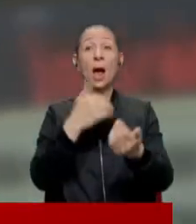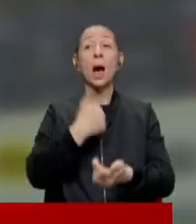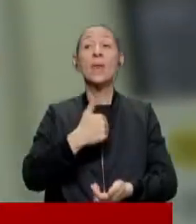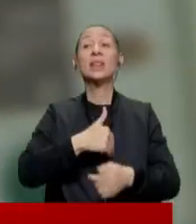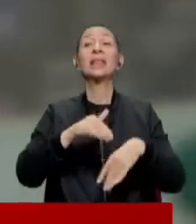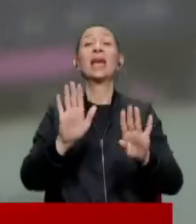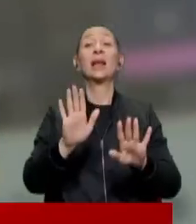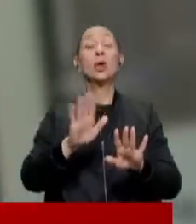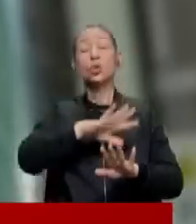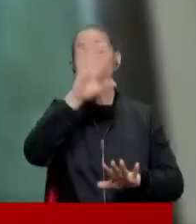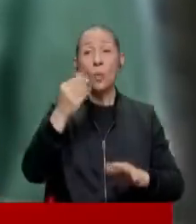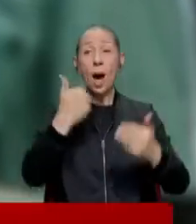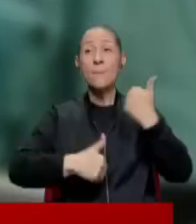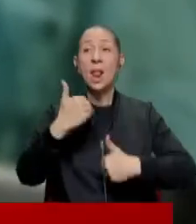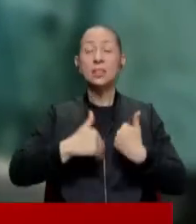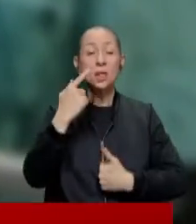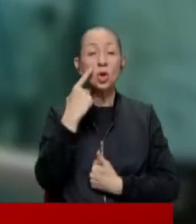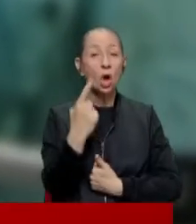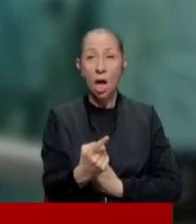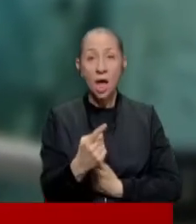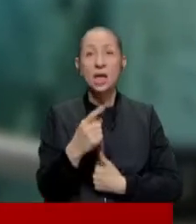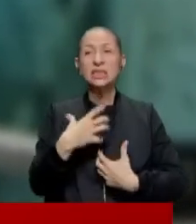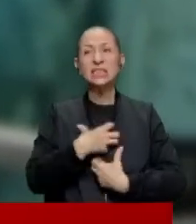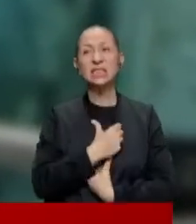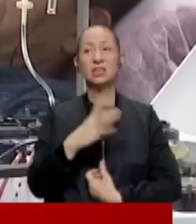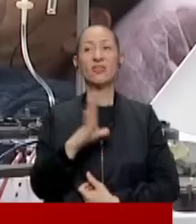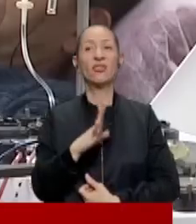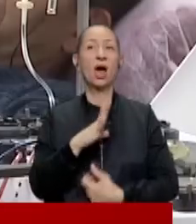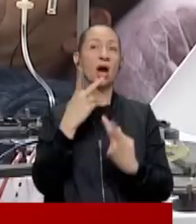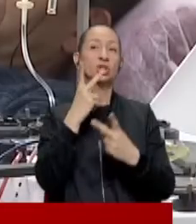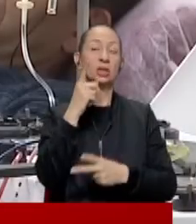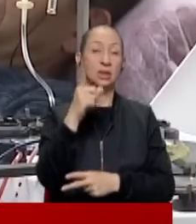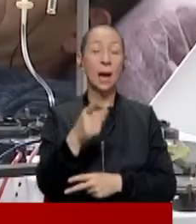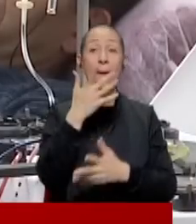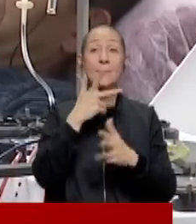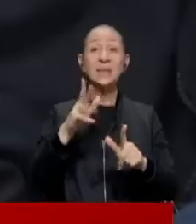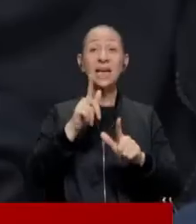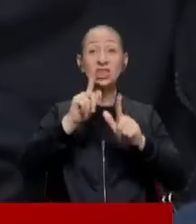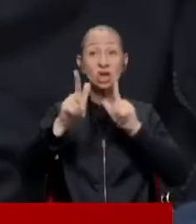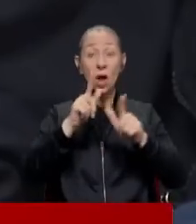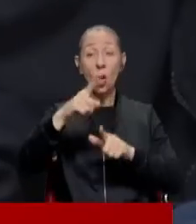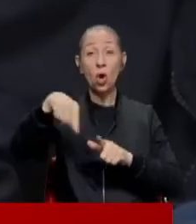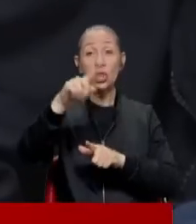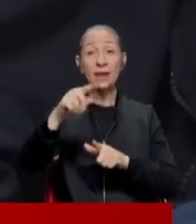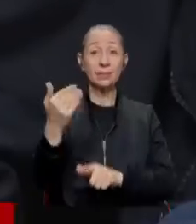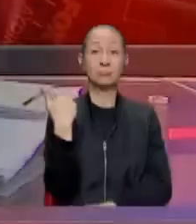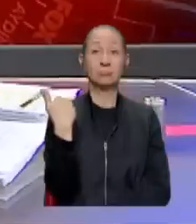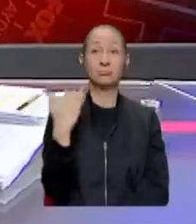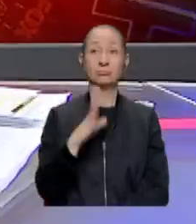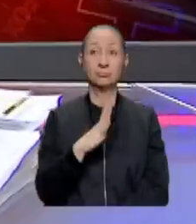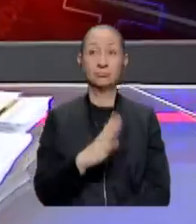ameliyatlarında değil tüm cerrahi operasyonlarda sıkıntı yaşandığını açıkladı benzer Çağrı onlardan da